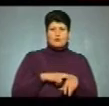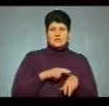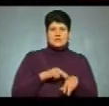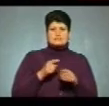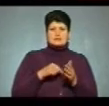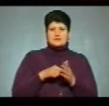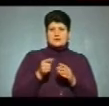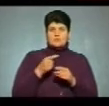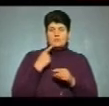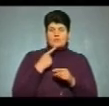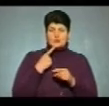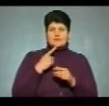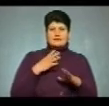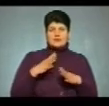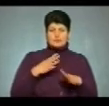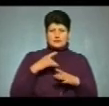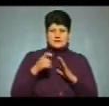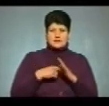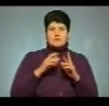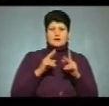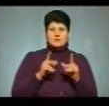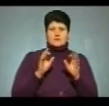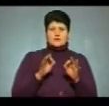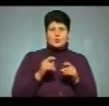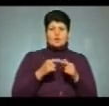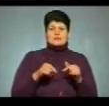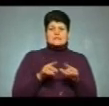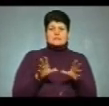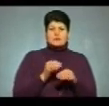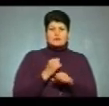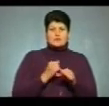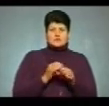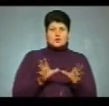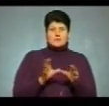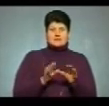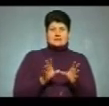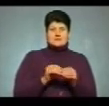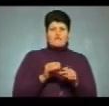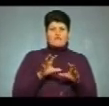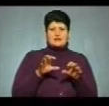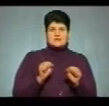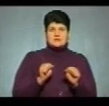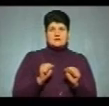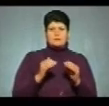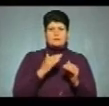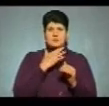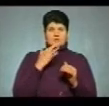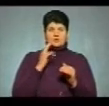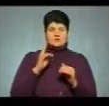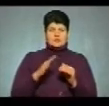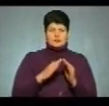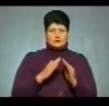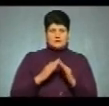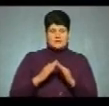Ольга Савик каже, на тренінгу дізналась, як потрібно організовувати співпрацю із об'єднаннями співвласників багатоквартирних будинків.